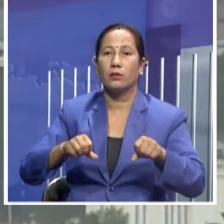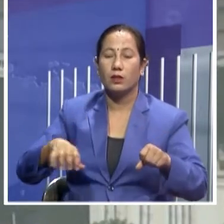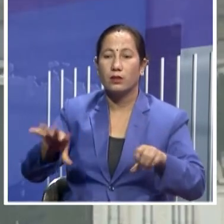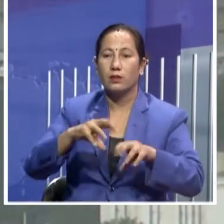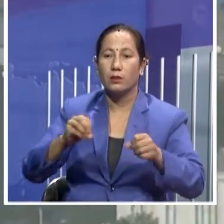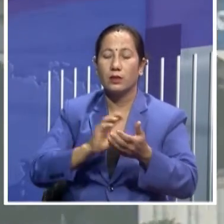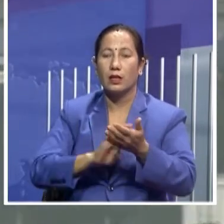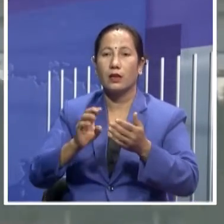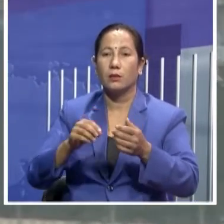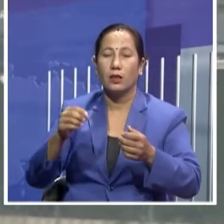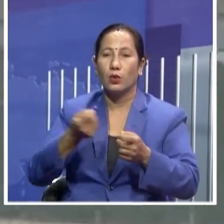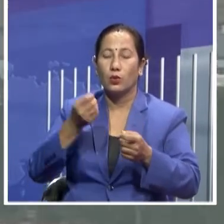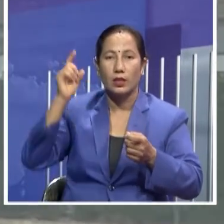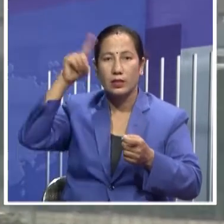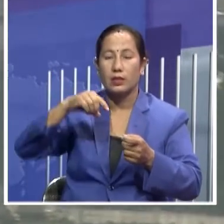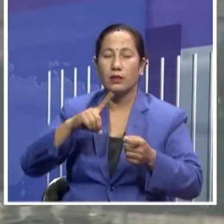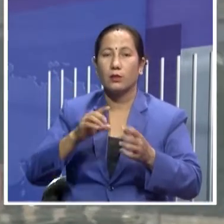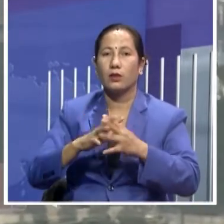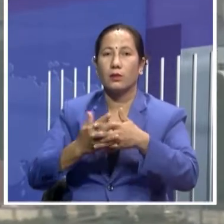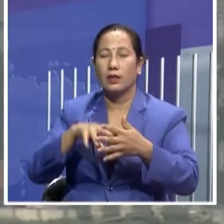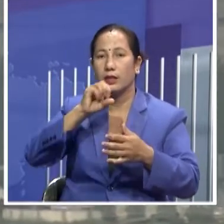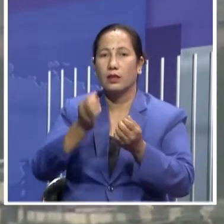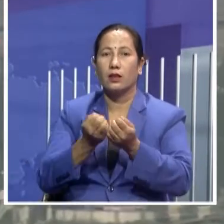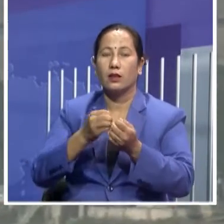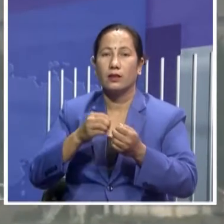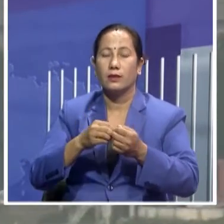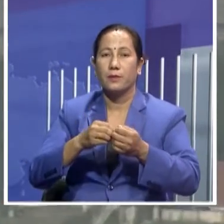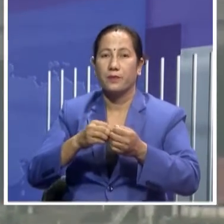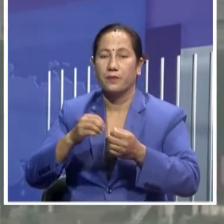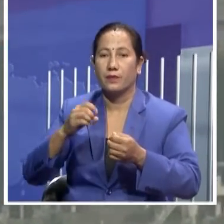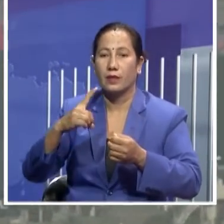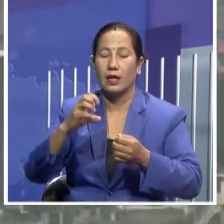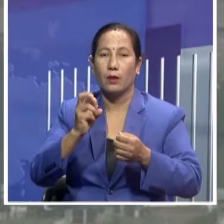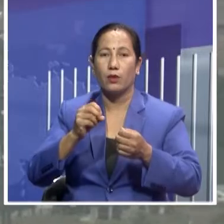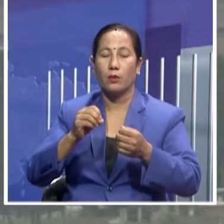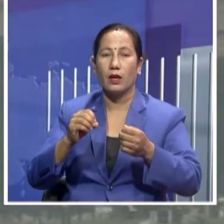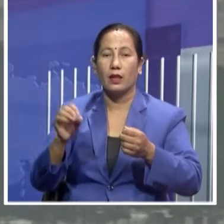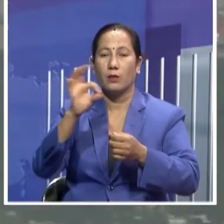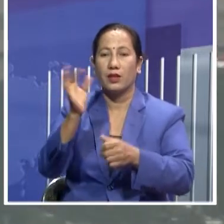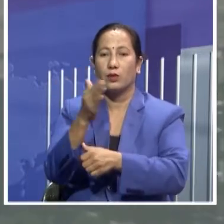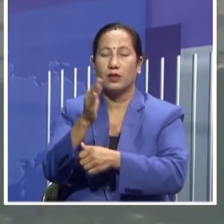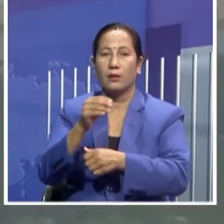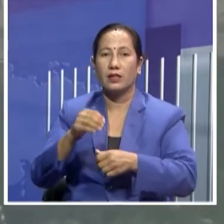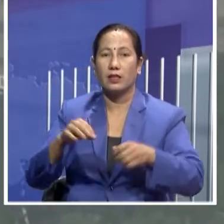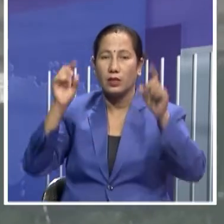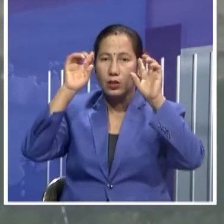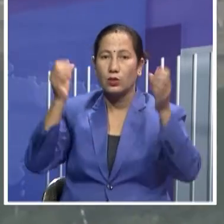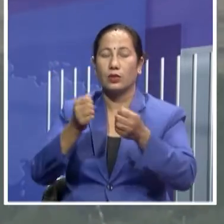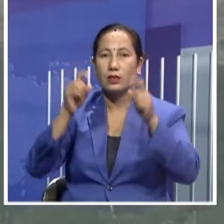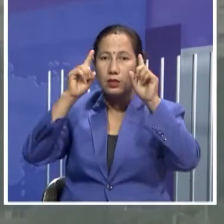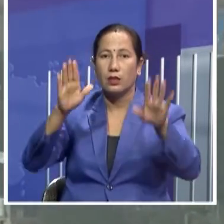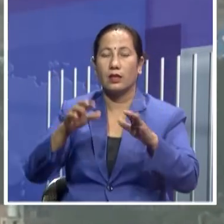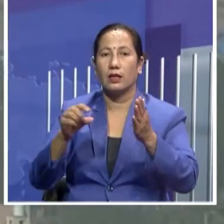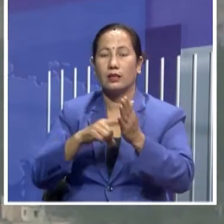सर्वसाधारणलाई कुनै क्षति नभएको अमेरिकाले जनाएको छ। यसैबीच काबुलमा रहेको अमेरिकी दूतावासले सुरक्षा सचेतना जारी गर्दै